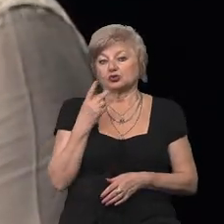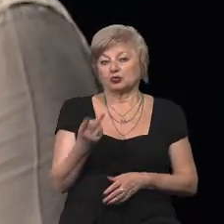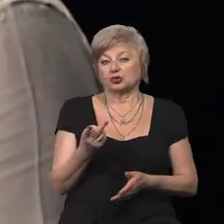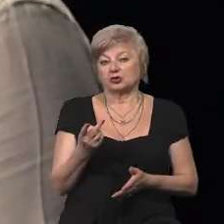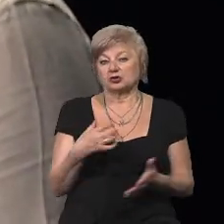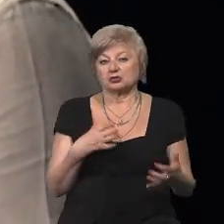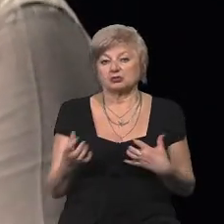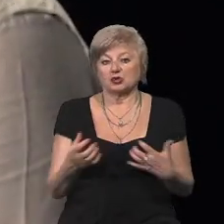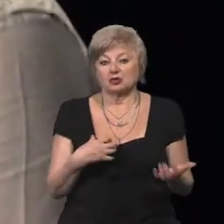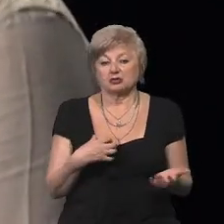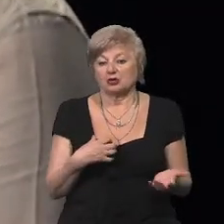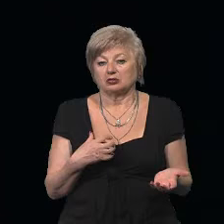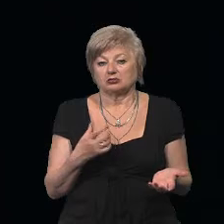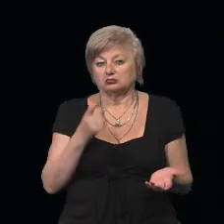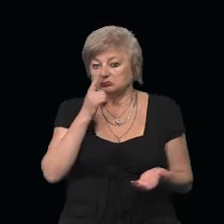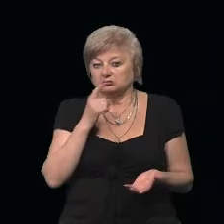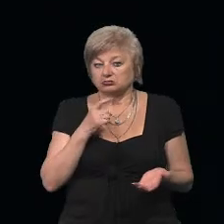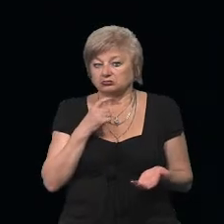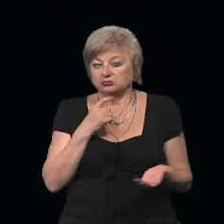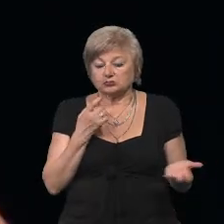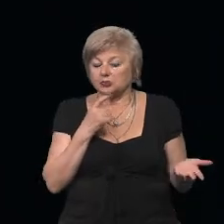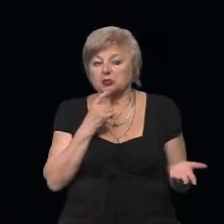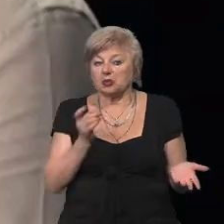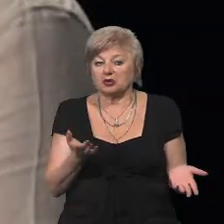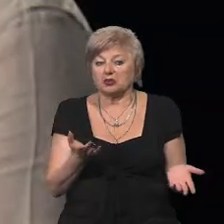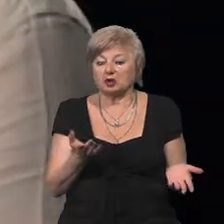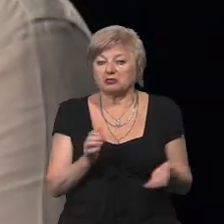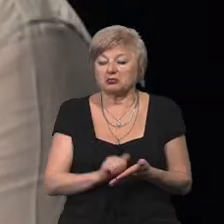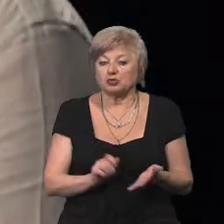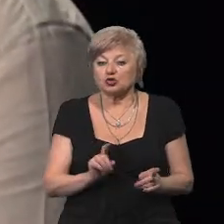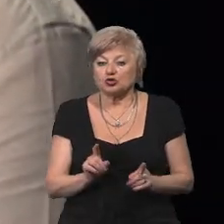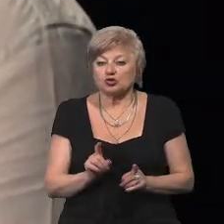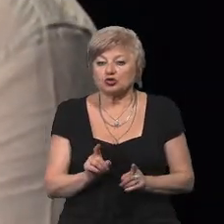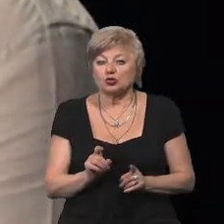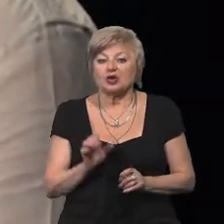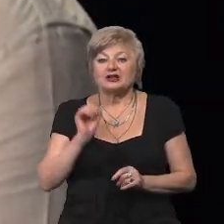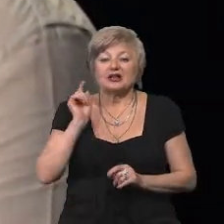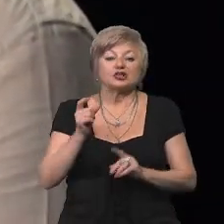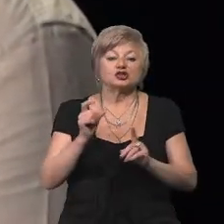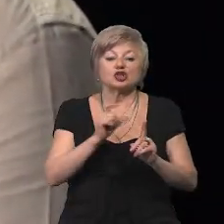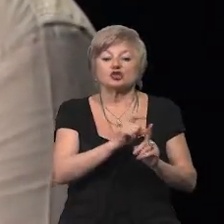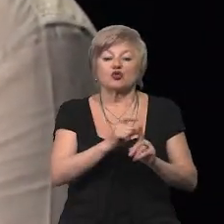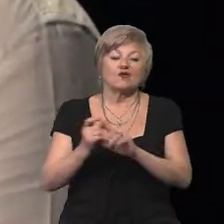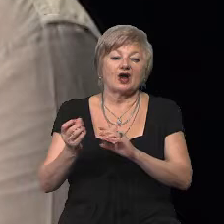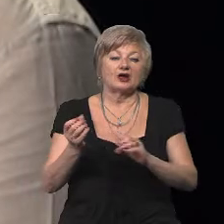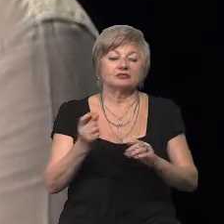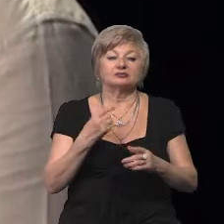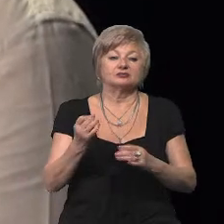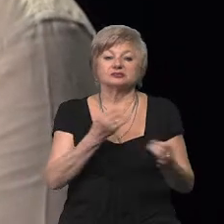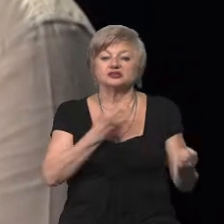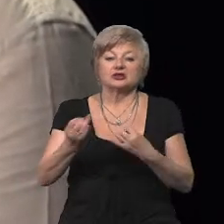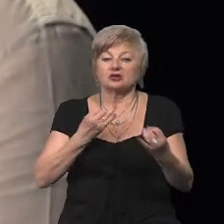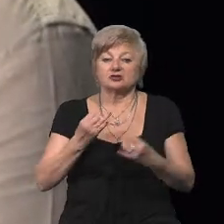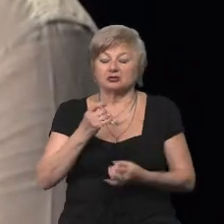будет... Буду смешно, но не да, он не будет понимать там какие-то даже реплики, которые сугубо понимают люди, там, которые